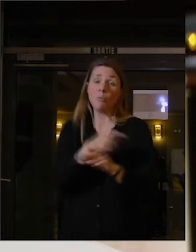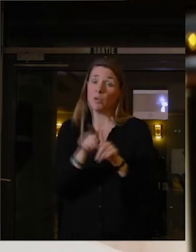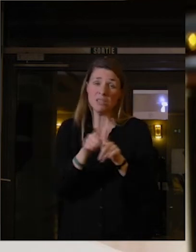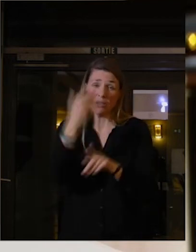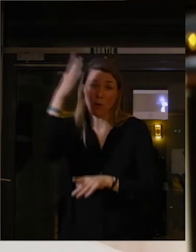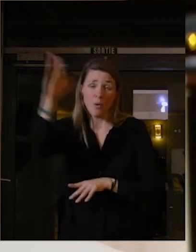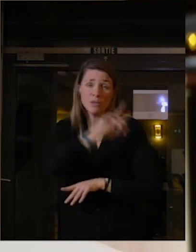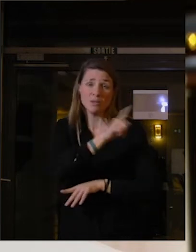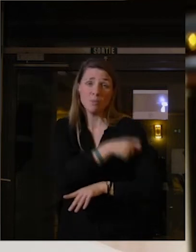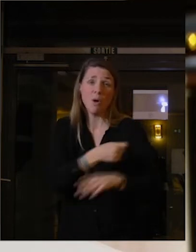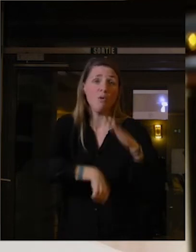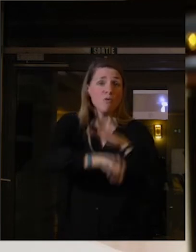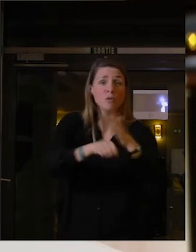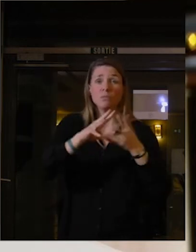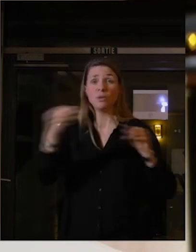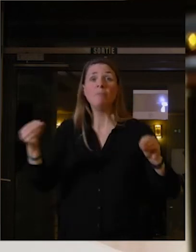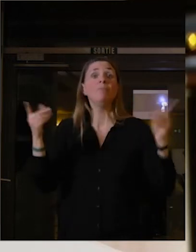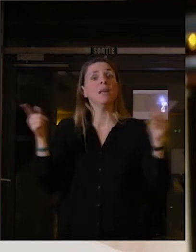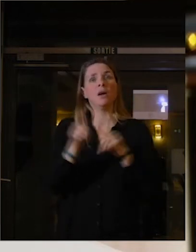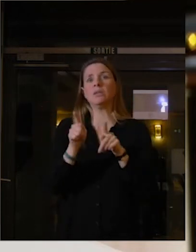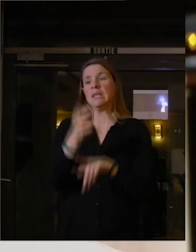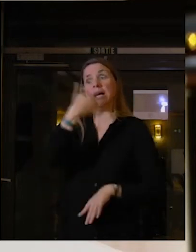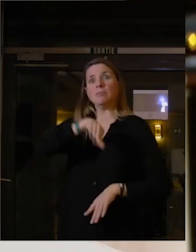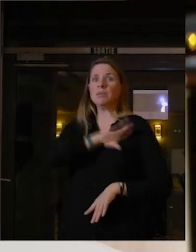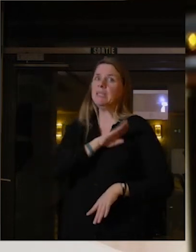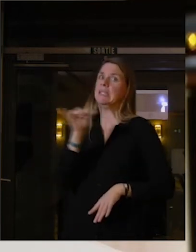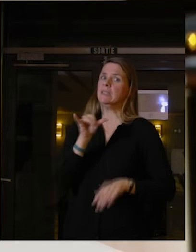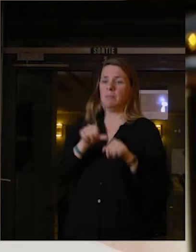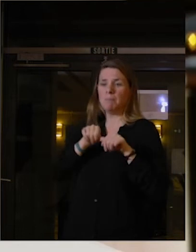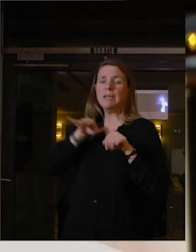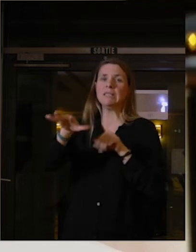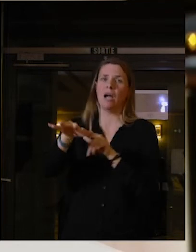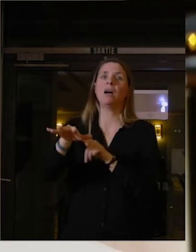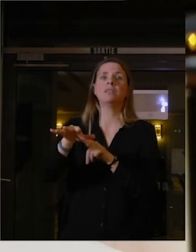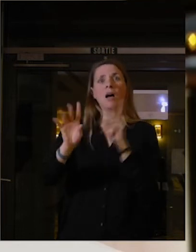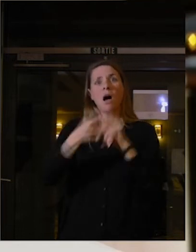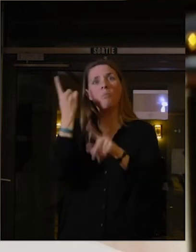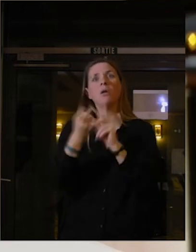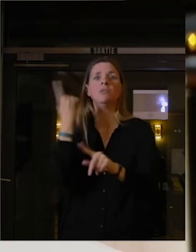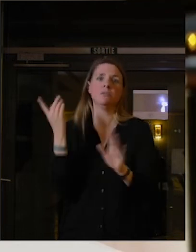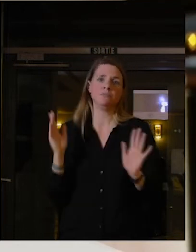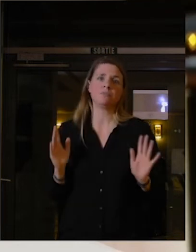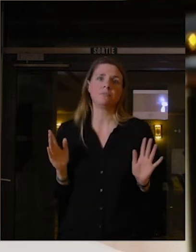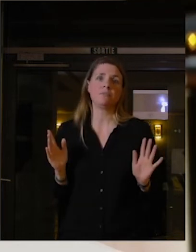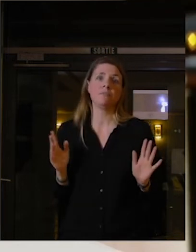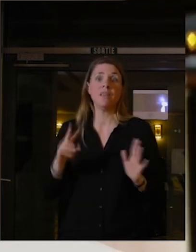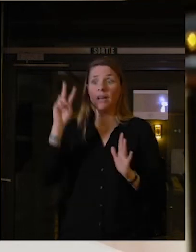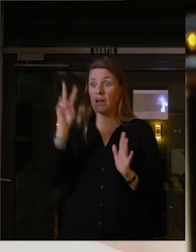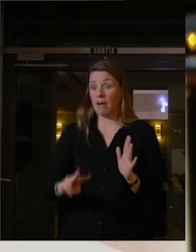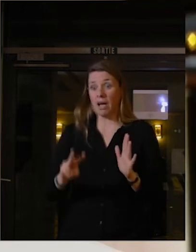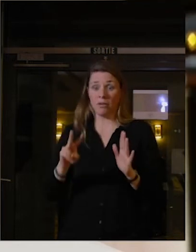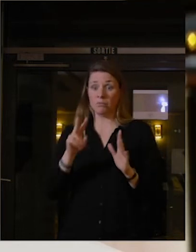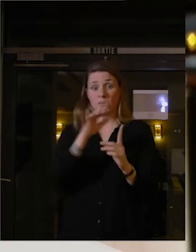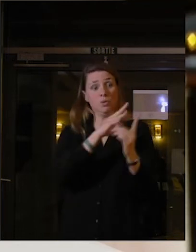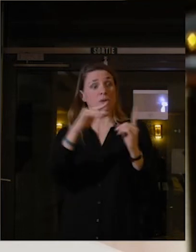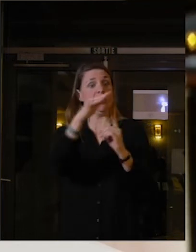Il y a vraiment une responsabilité pour moi des médias qui, à mon sens, ne sont pas du tout en phase avec la société